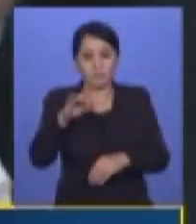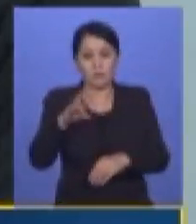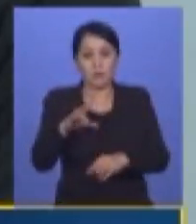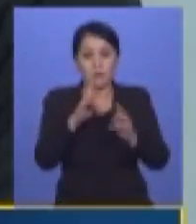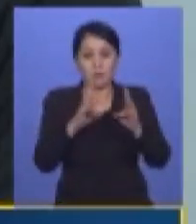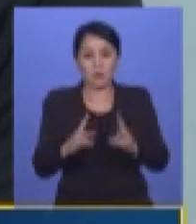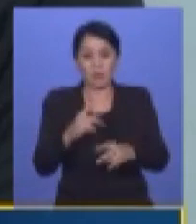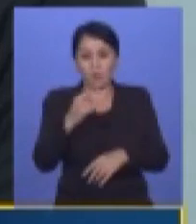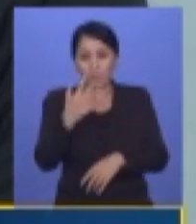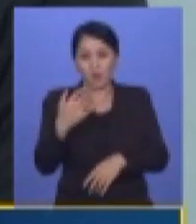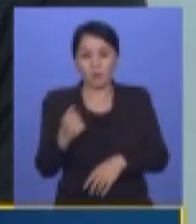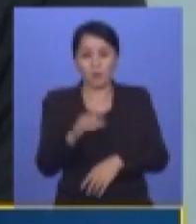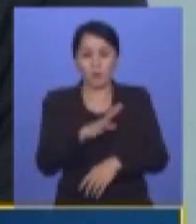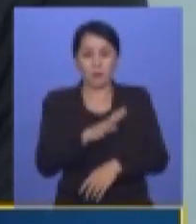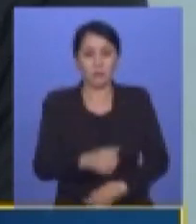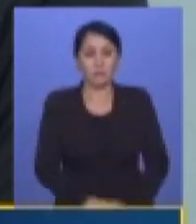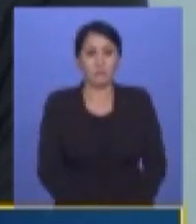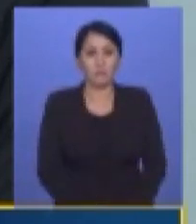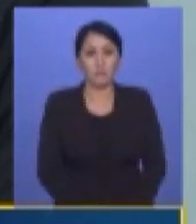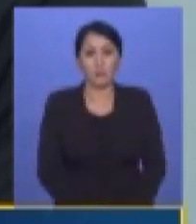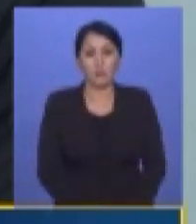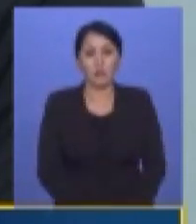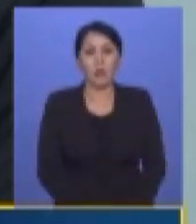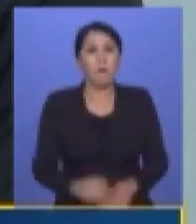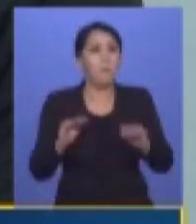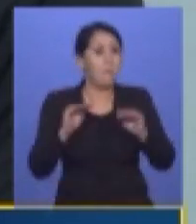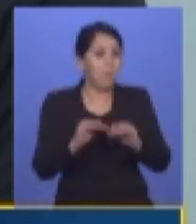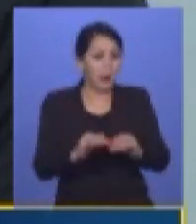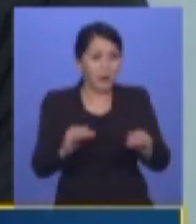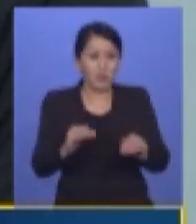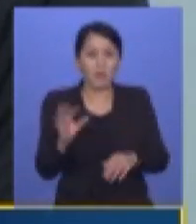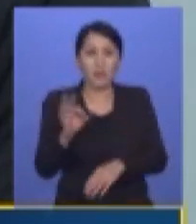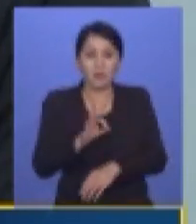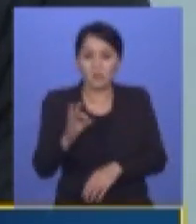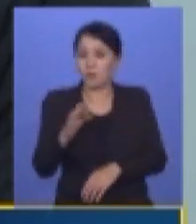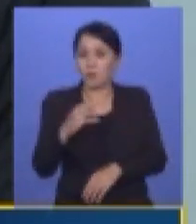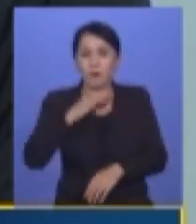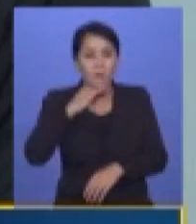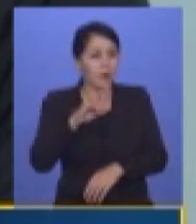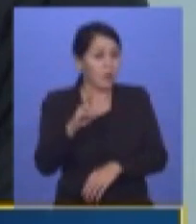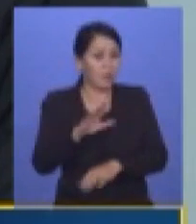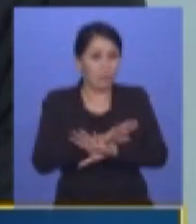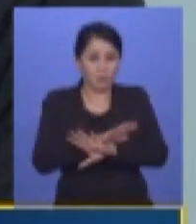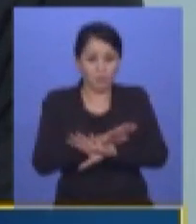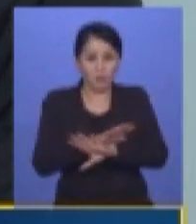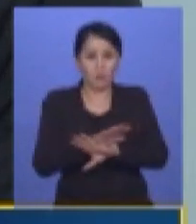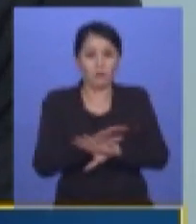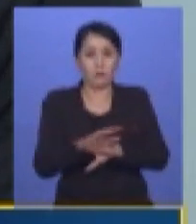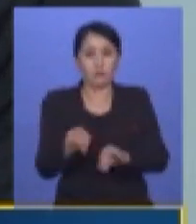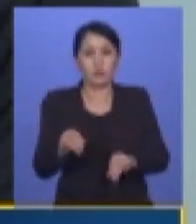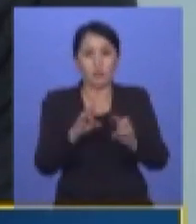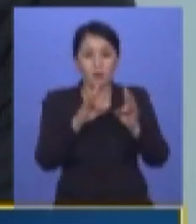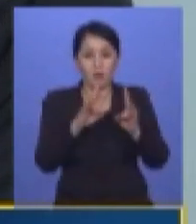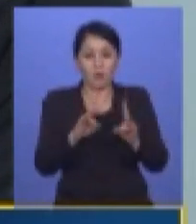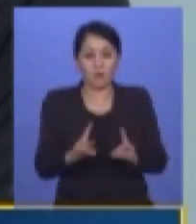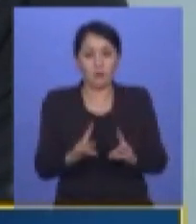жарақаттаған. Просто секунды не доглядеть и все. Балаларды санаулы секундтарға қараусыз қалдырудың арты осындай үлкен қайғылы